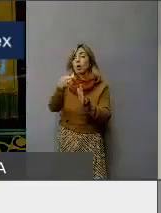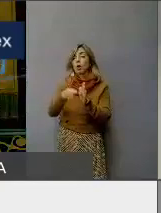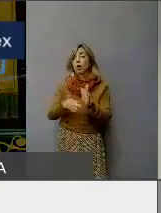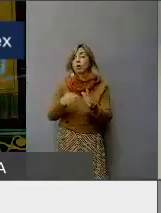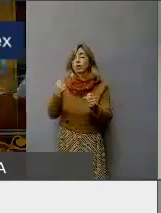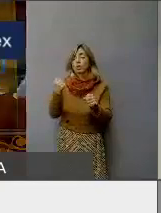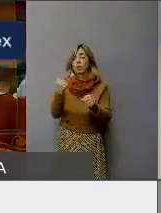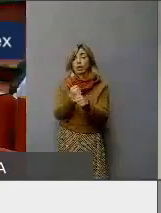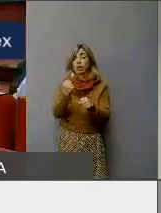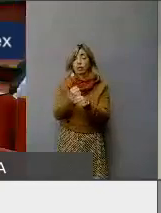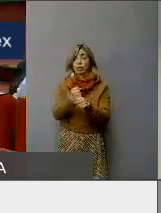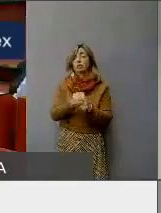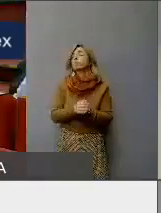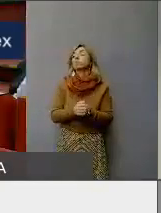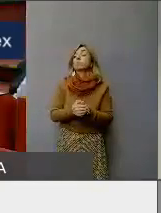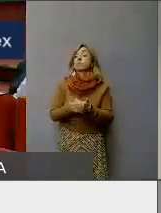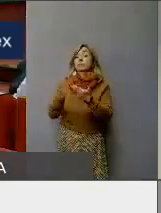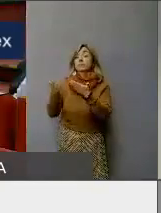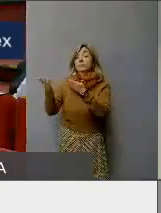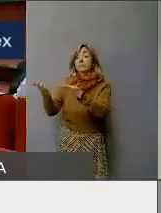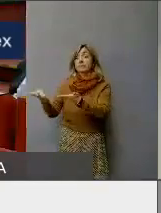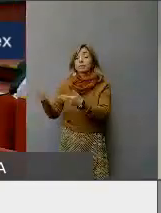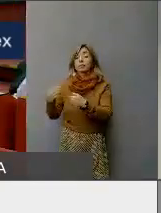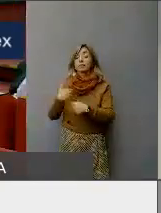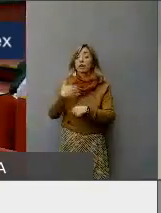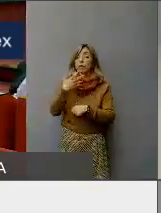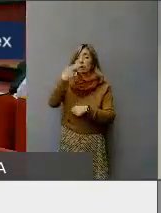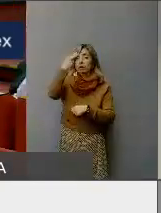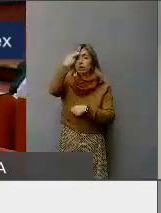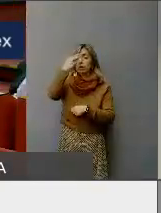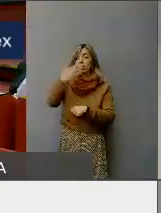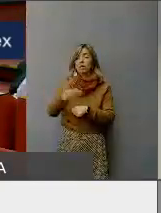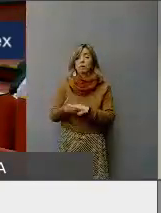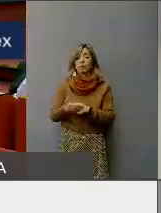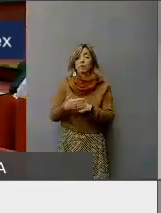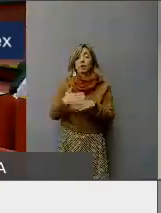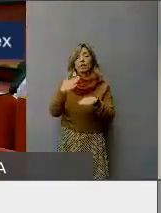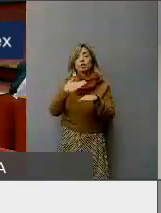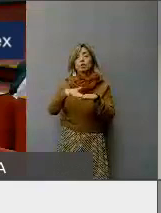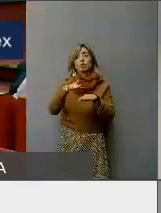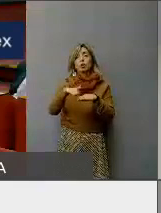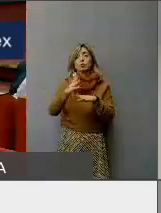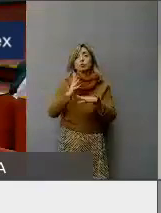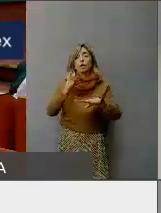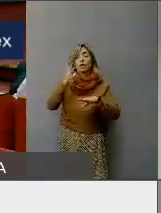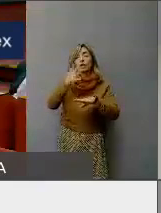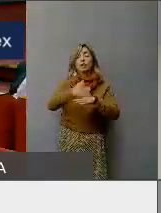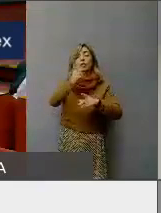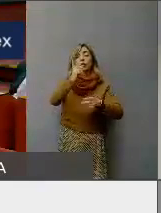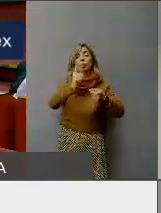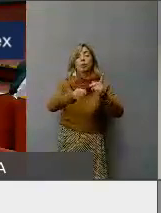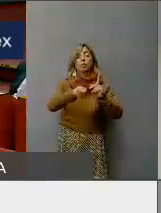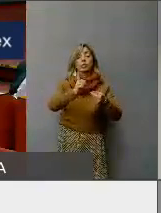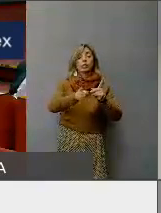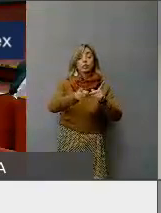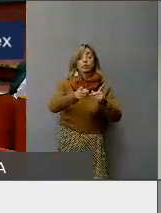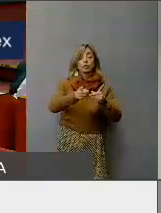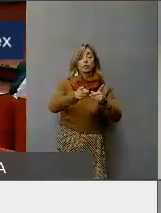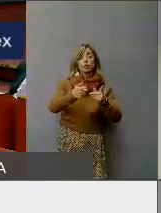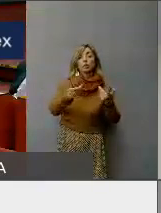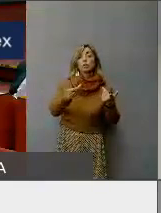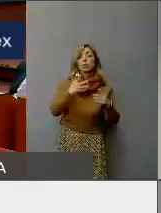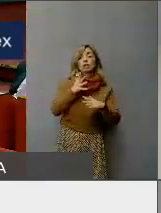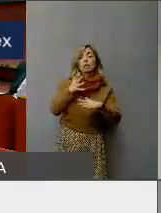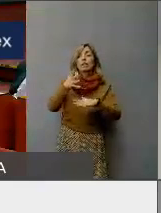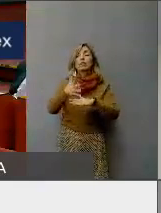potrebbero sidente richiamare al fatto che di solito negli interventi politici non si interviene sulle modalità di lavoro dei consiglieri